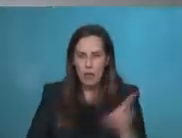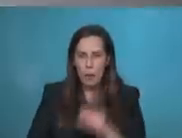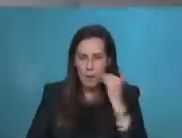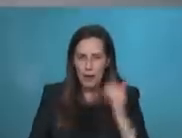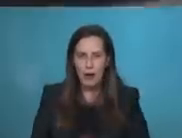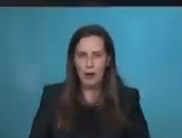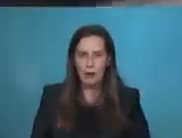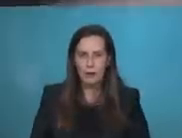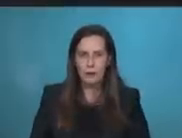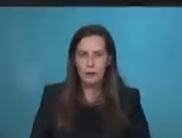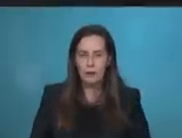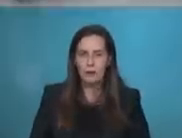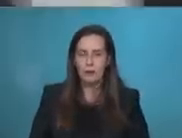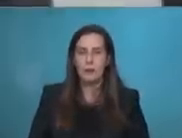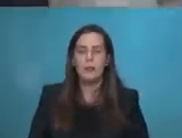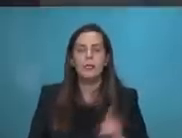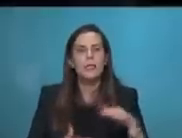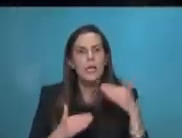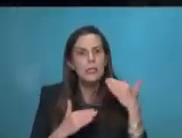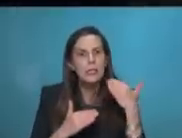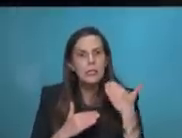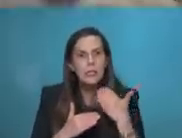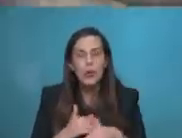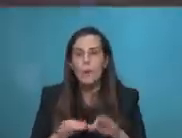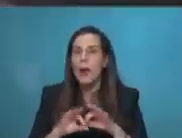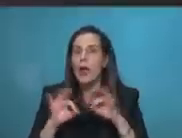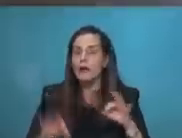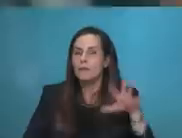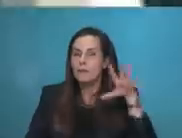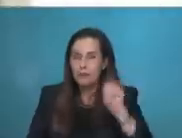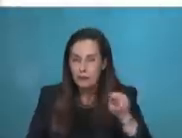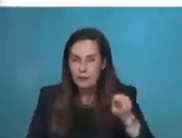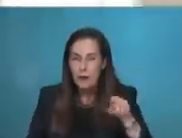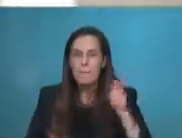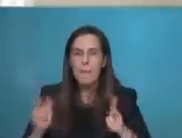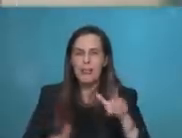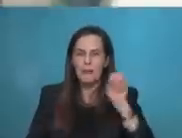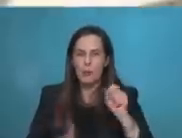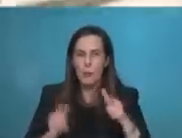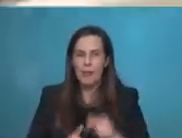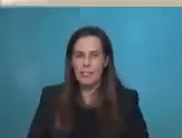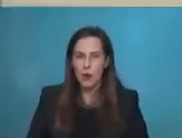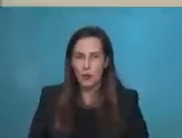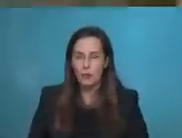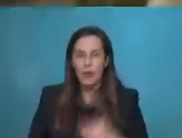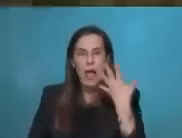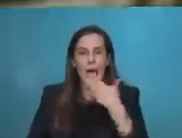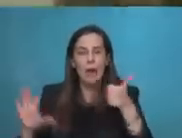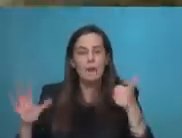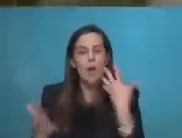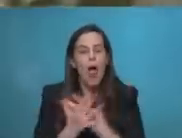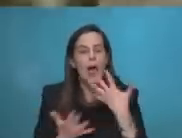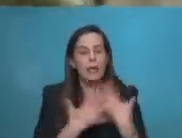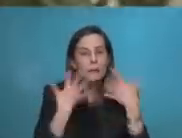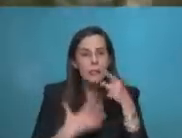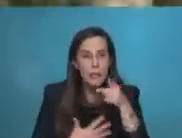היה זה הסיום לדרך ארוכה שהחלה בתפיסתו של אל צ'אפו במקסיקו. 56 עדים סיפרו למושבעים בניו